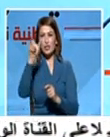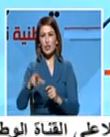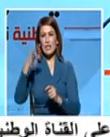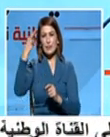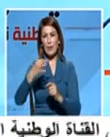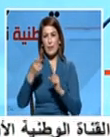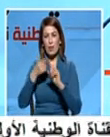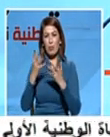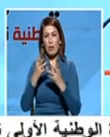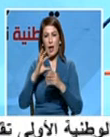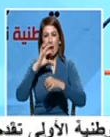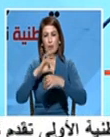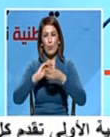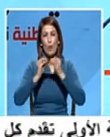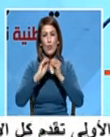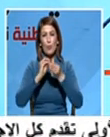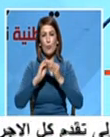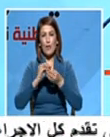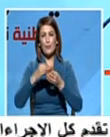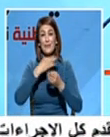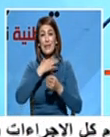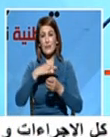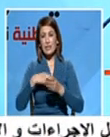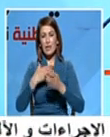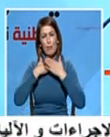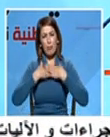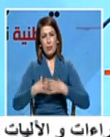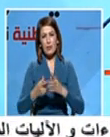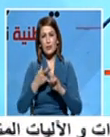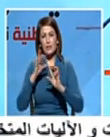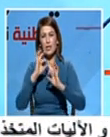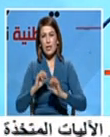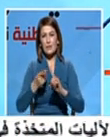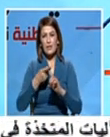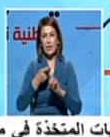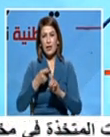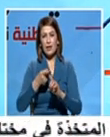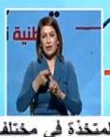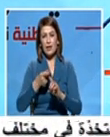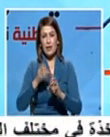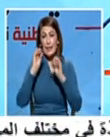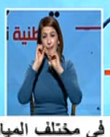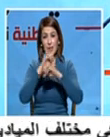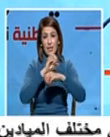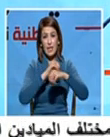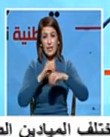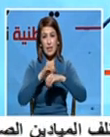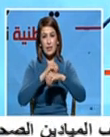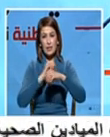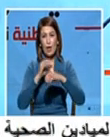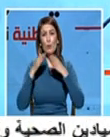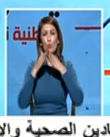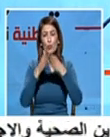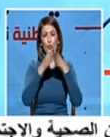عندها مشاكل نفسيه بالفعل وياخذوا في ادويه. شنو هو الميساج نتاعك وشنو هو ربما ندائك للرئيس